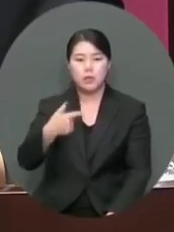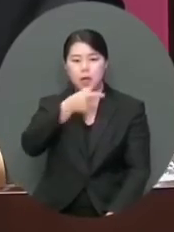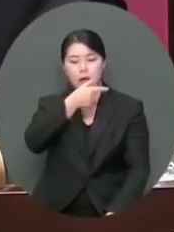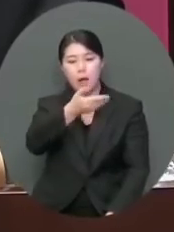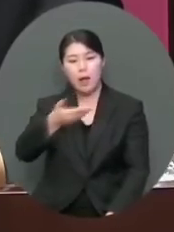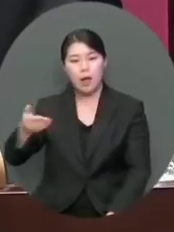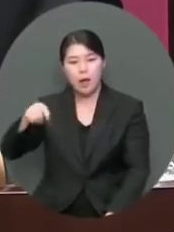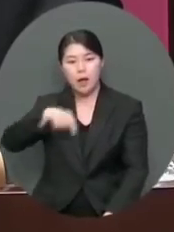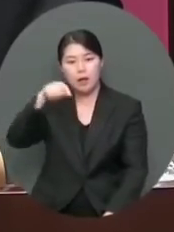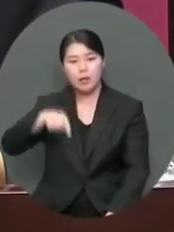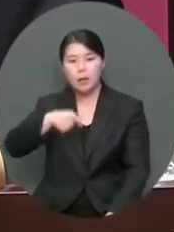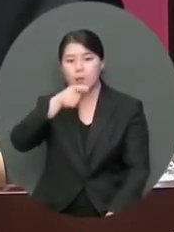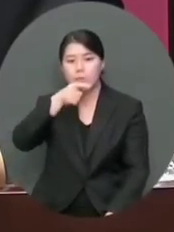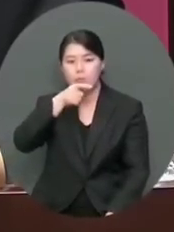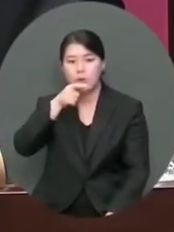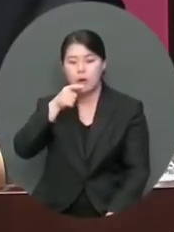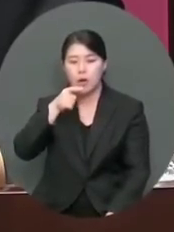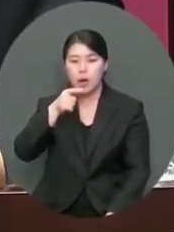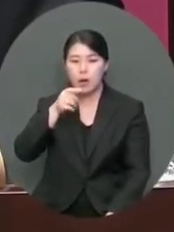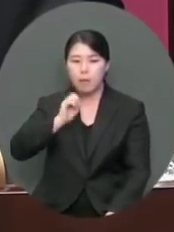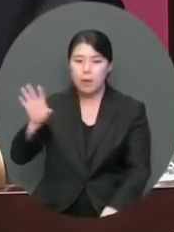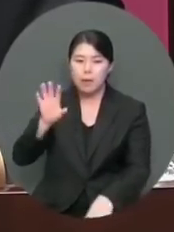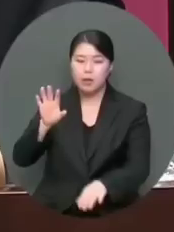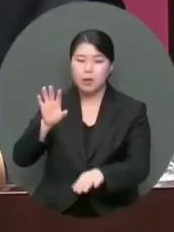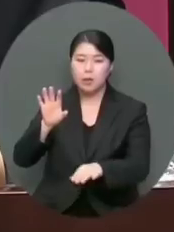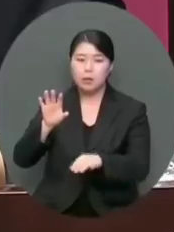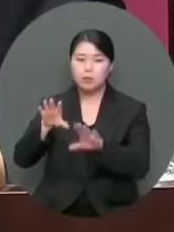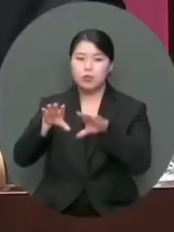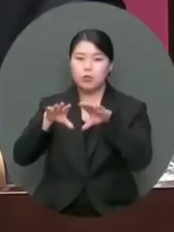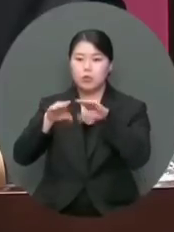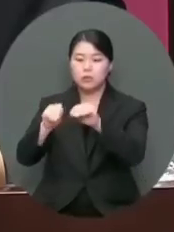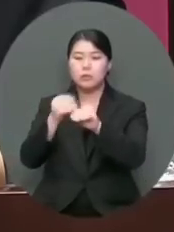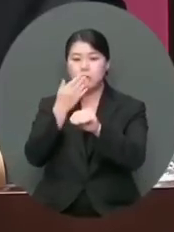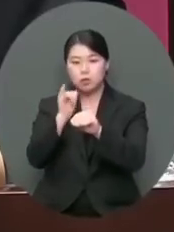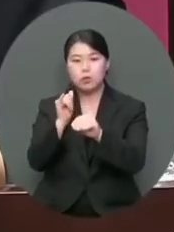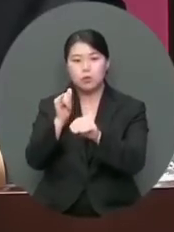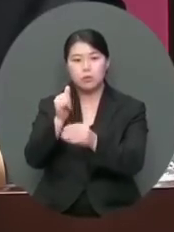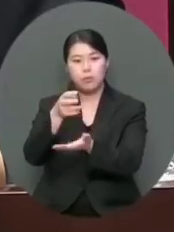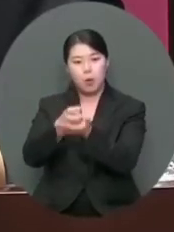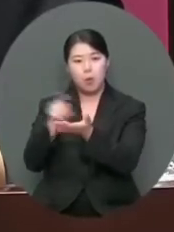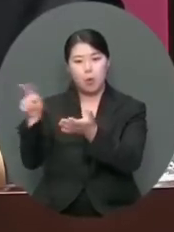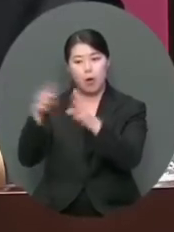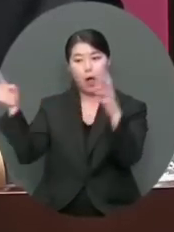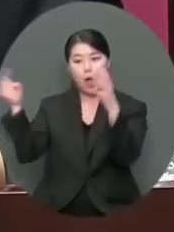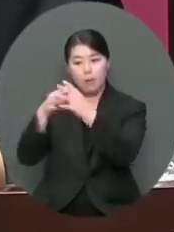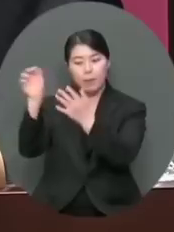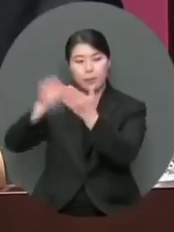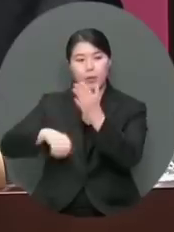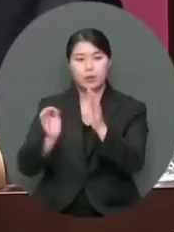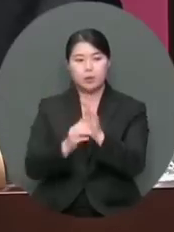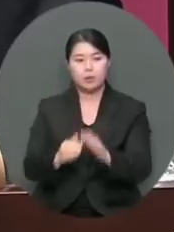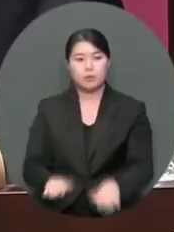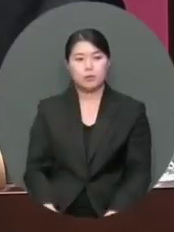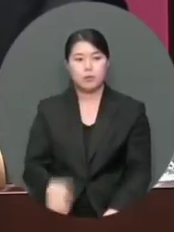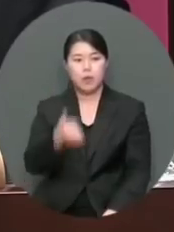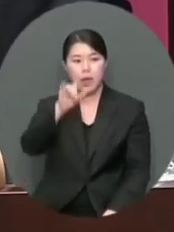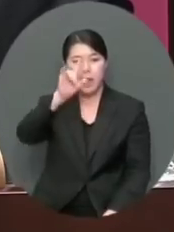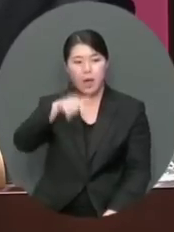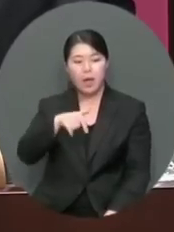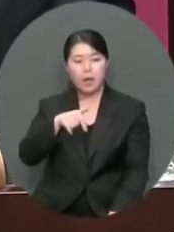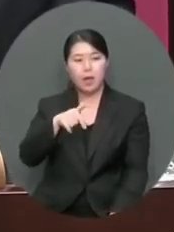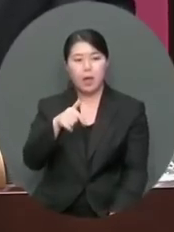성액 액체 폐기물을 방류를 금지하는 세이브 더 헤드슨 법을 여야 합의로 통과시킨 거 알고 계세요? 죄송합니다. 핵